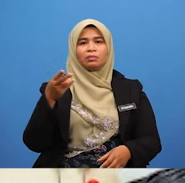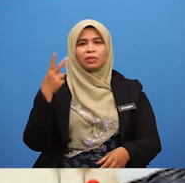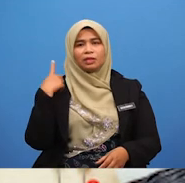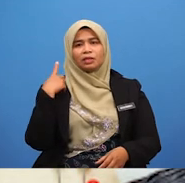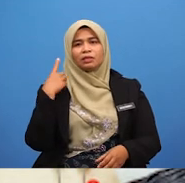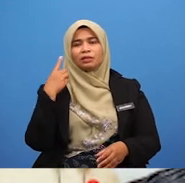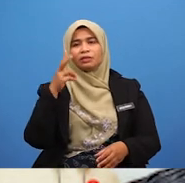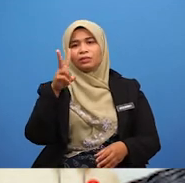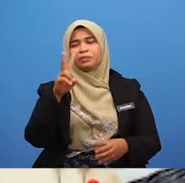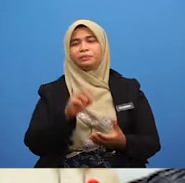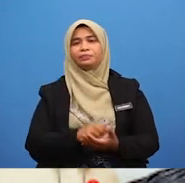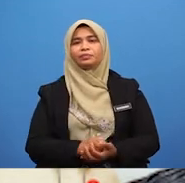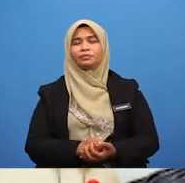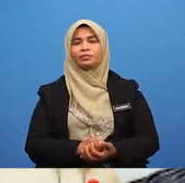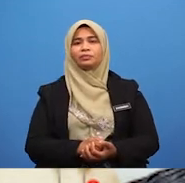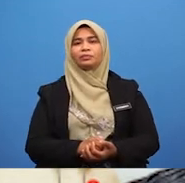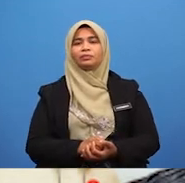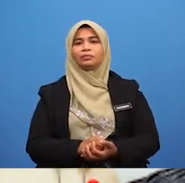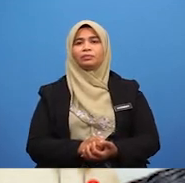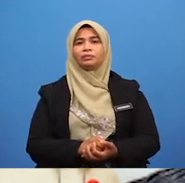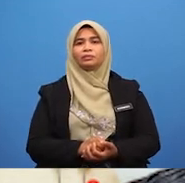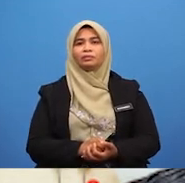seluar belakang 2 keping.